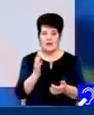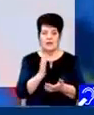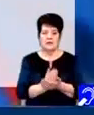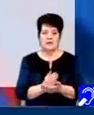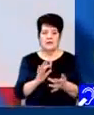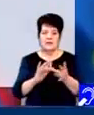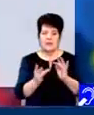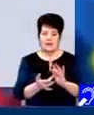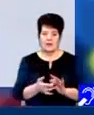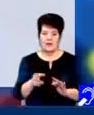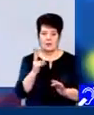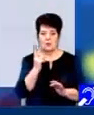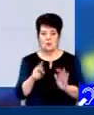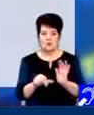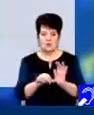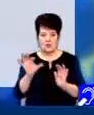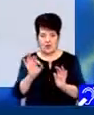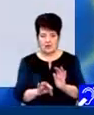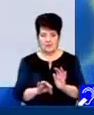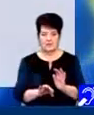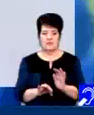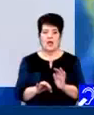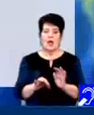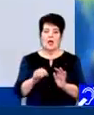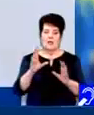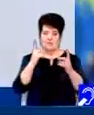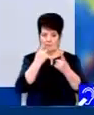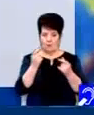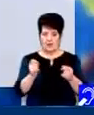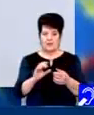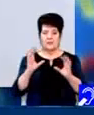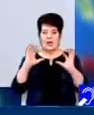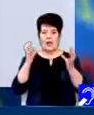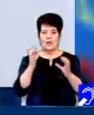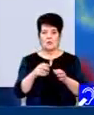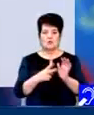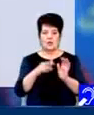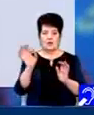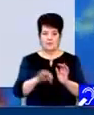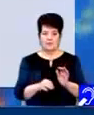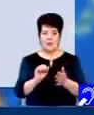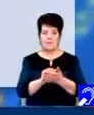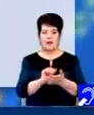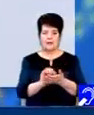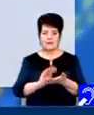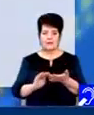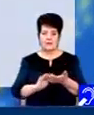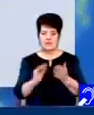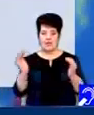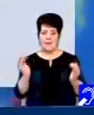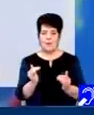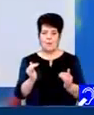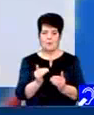sunt internetul, cu 26% din preferințe, urmat de radio, cu 7%. Presa scrisă este mai puțin